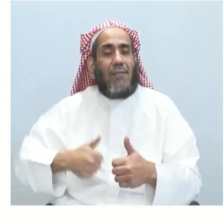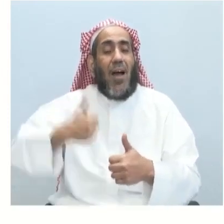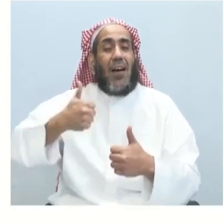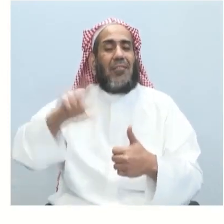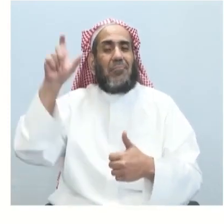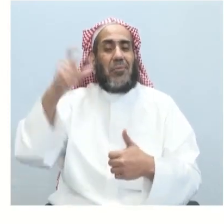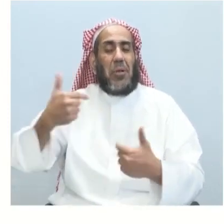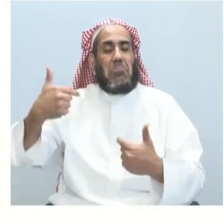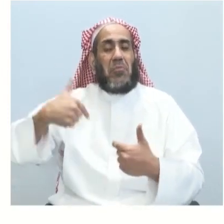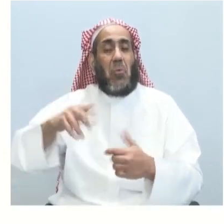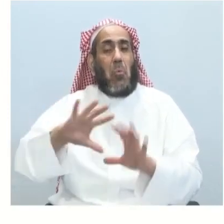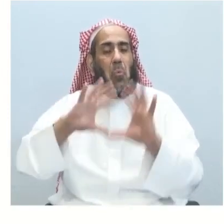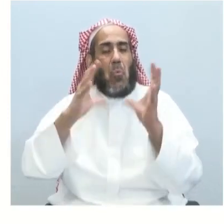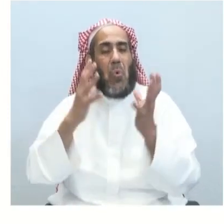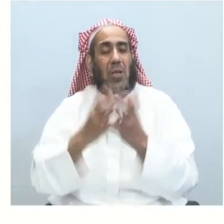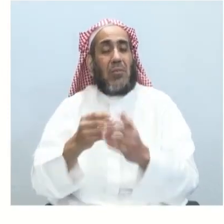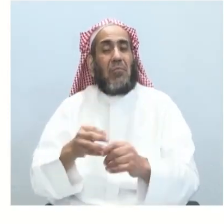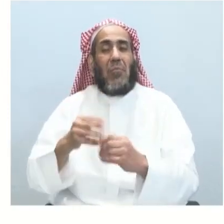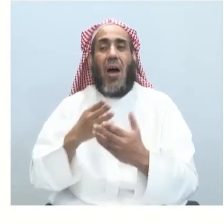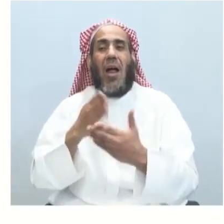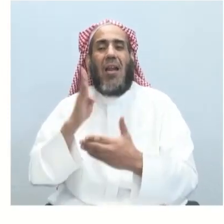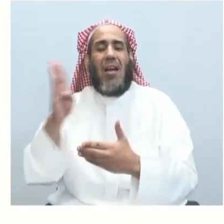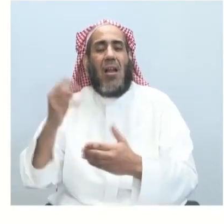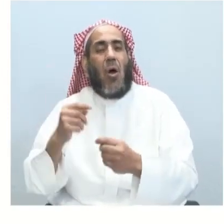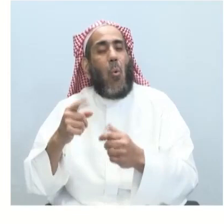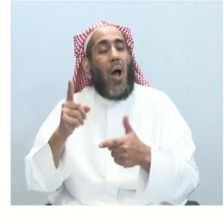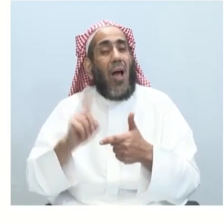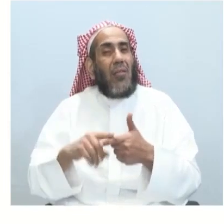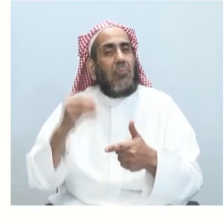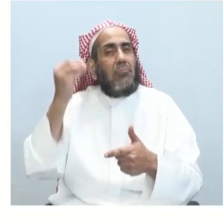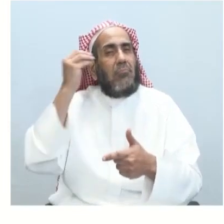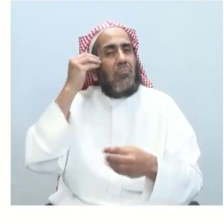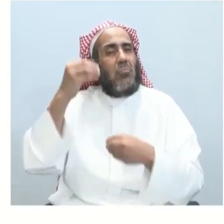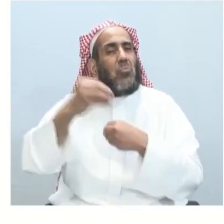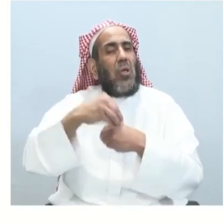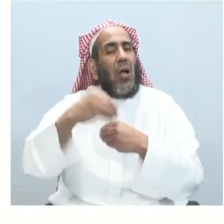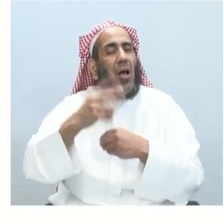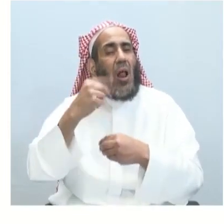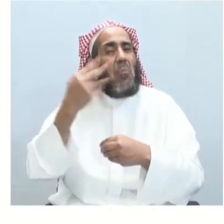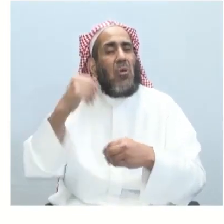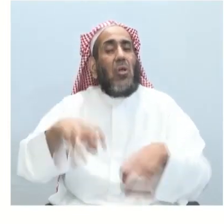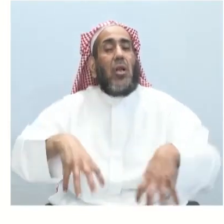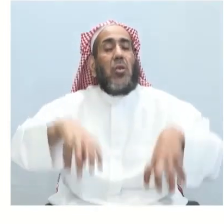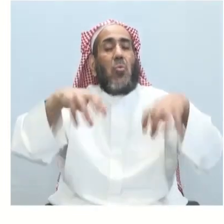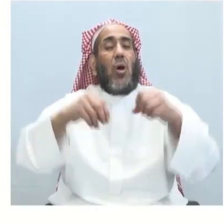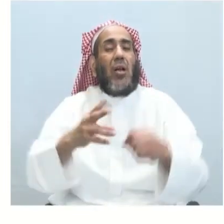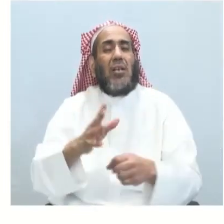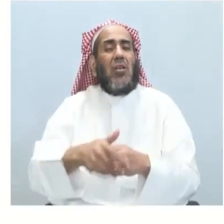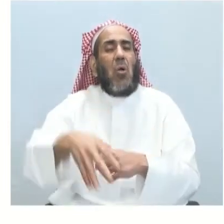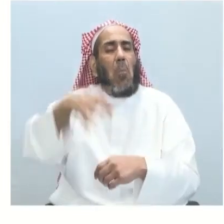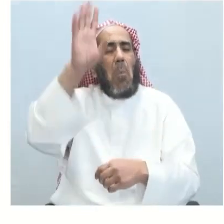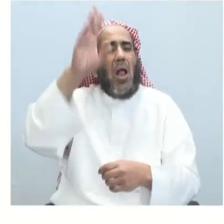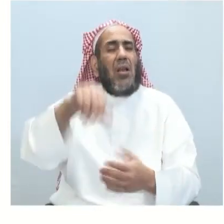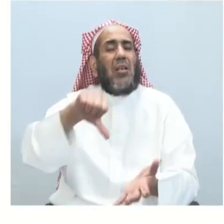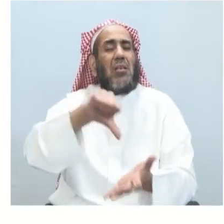بنفسه ايضا ويصف وصف الرحله وكذلك تذكر الماضي يتذكر الماضي ويحدث عن ايوان كسر حاول قراءه الحاله